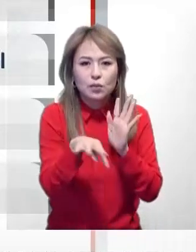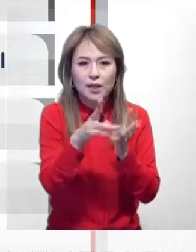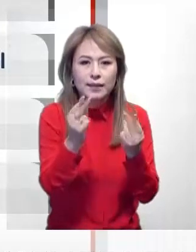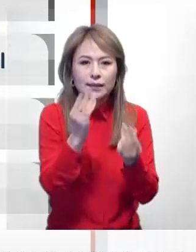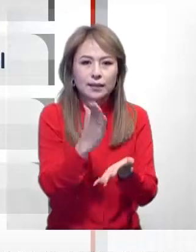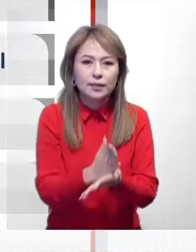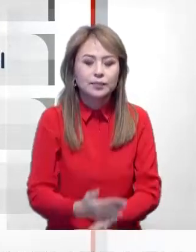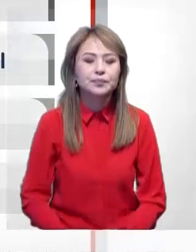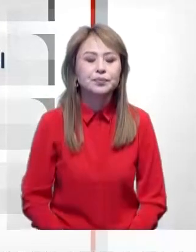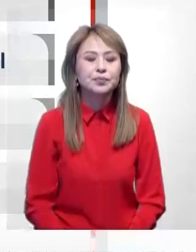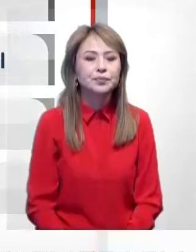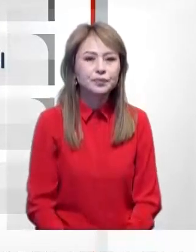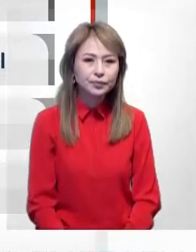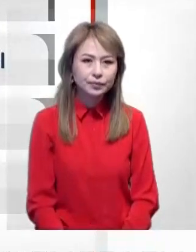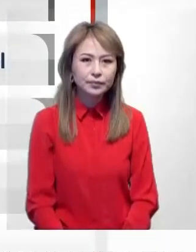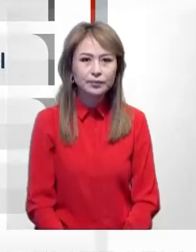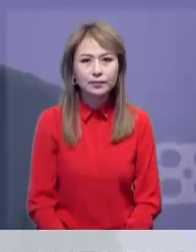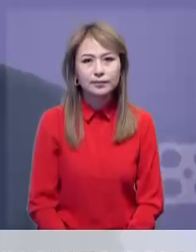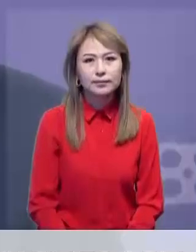643 миллиард теңге.